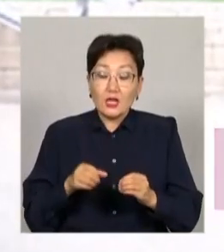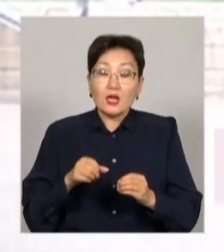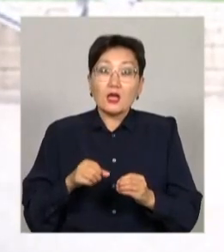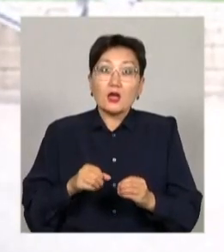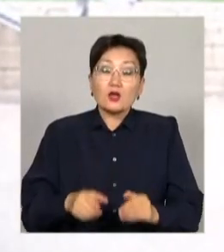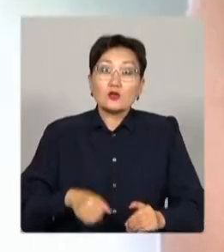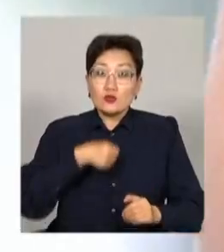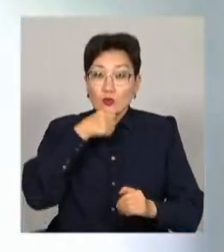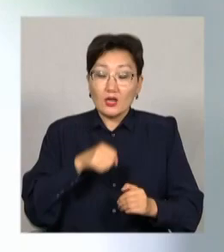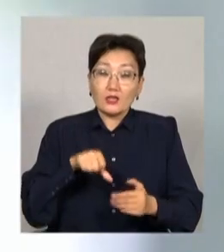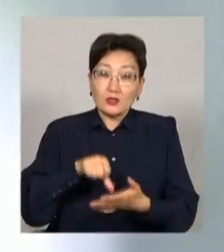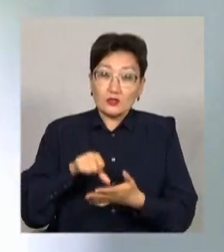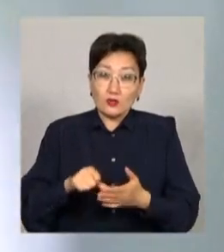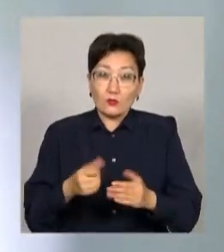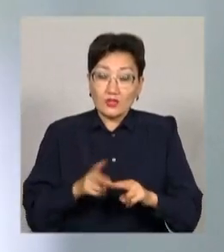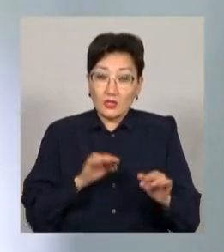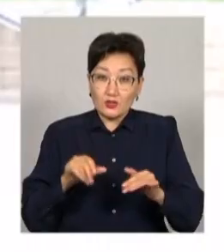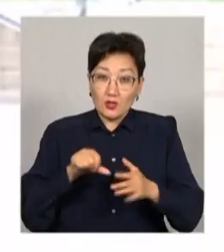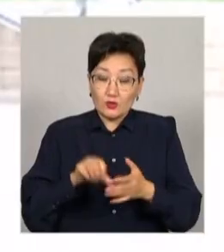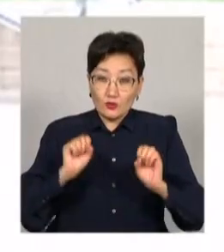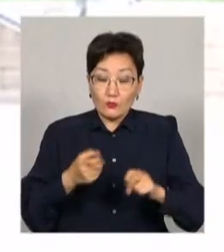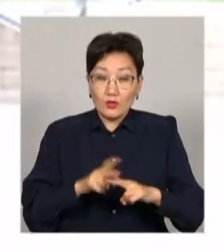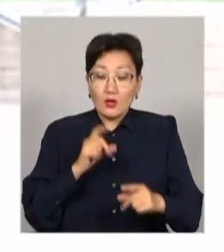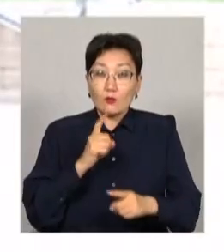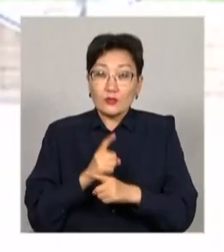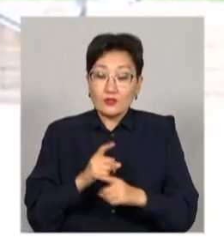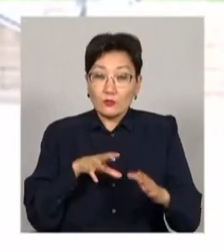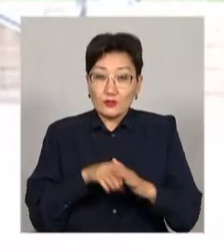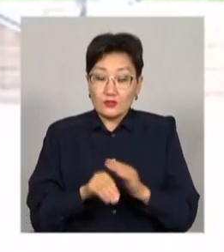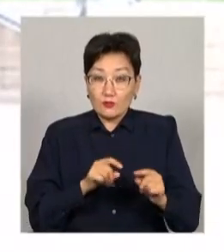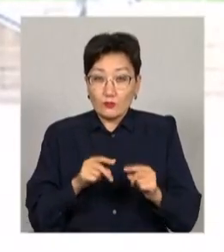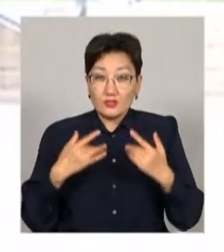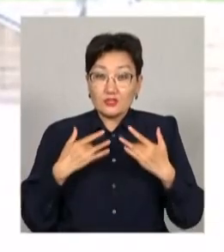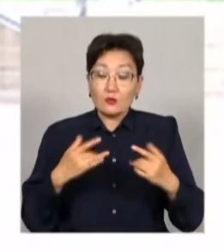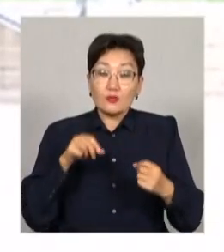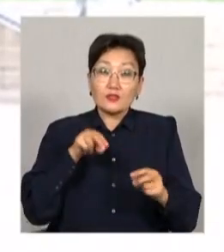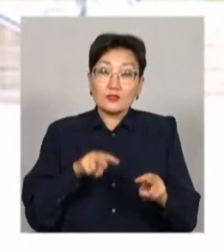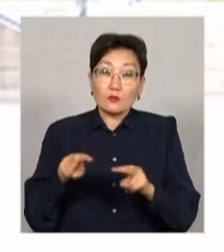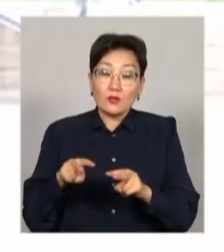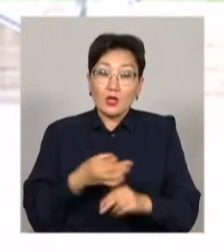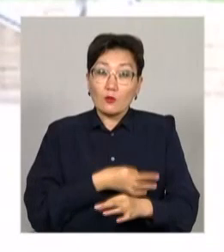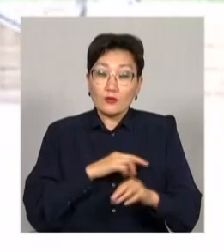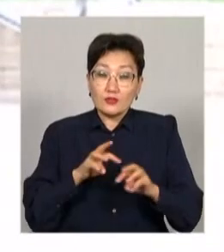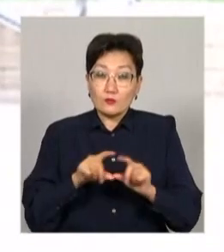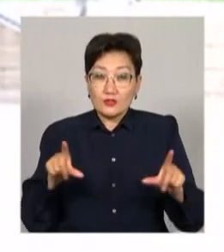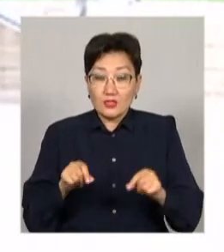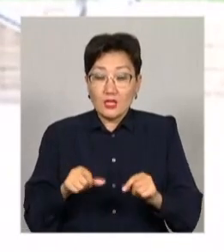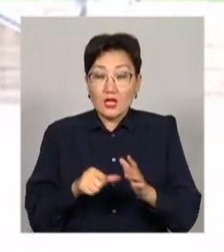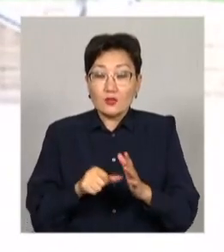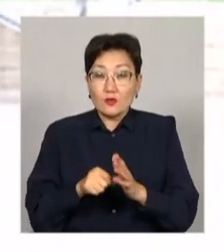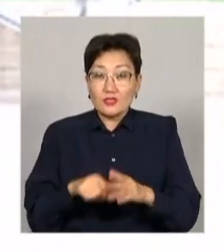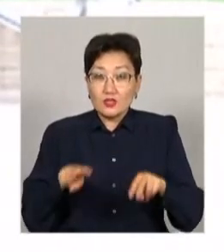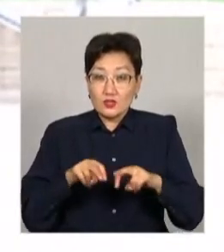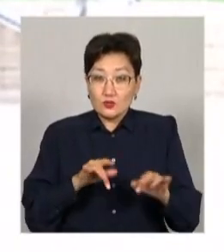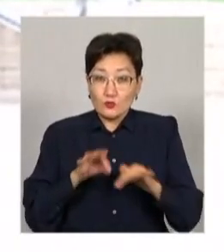акцияға қатысуға ниет білдірсе болады. Осы мораторий уақытында мораторийдің талаптарын сақтала отырып, әділет департаментінен 6 кезектен тыс